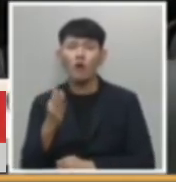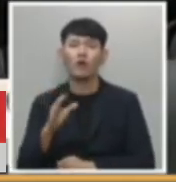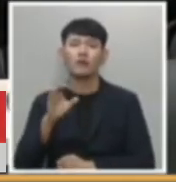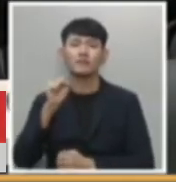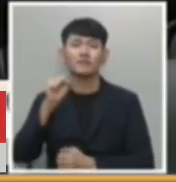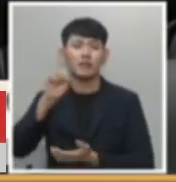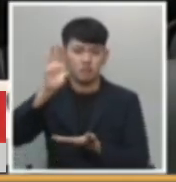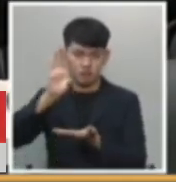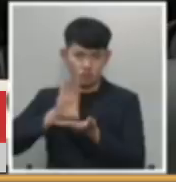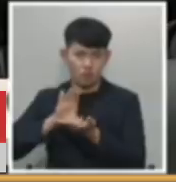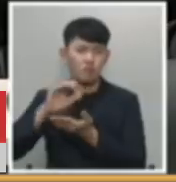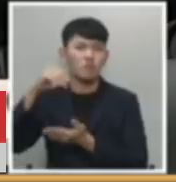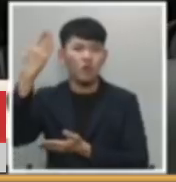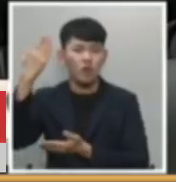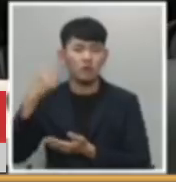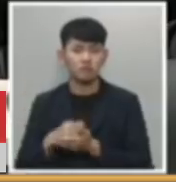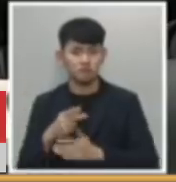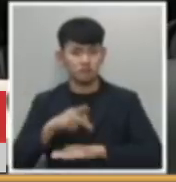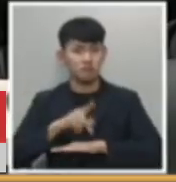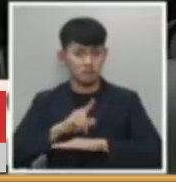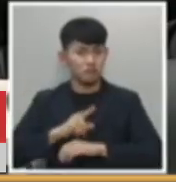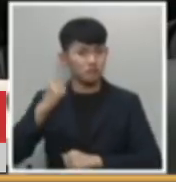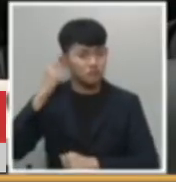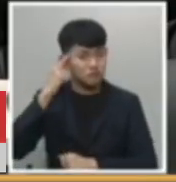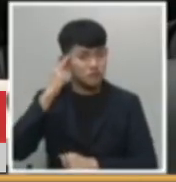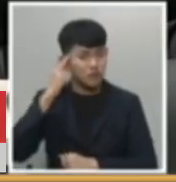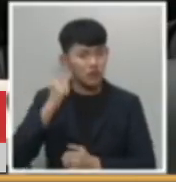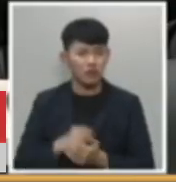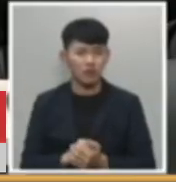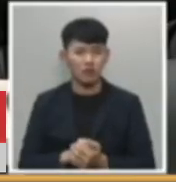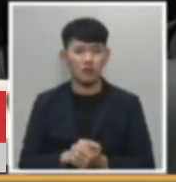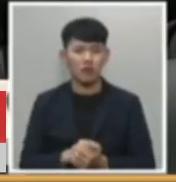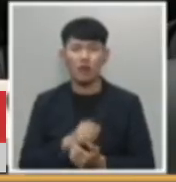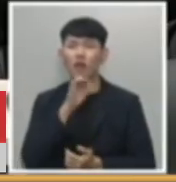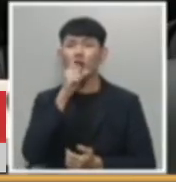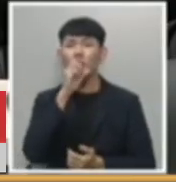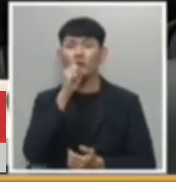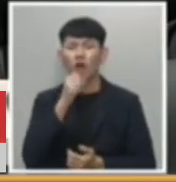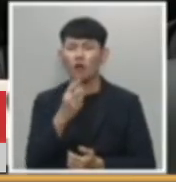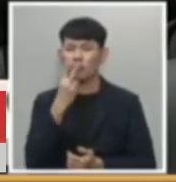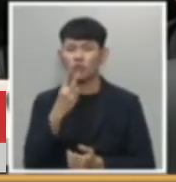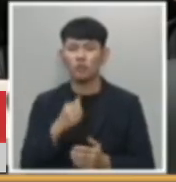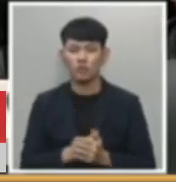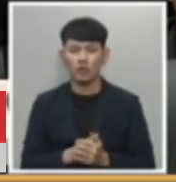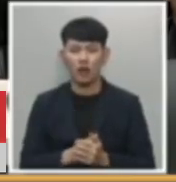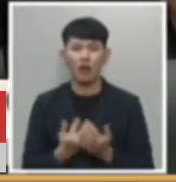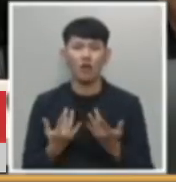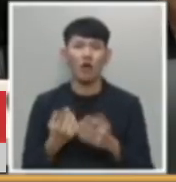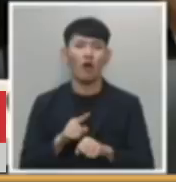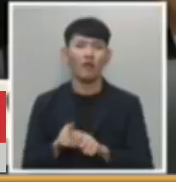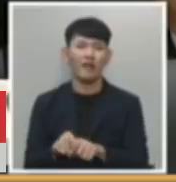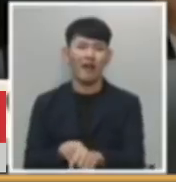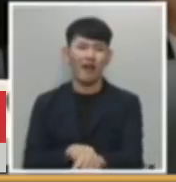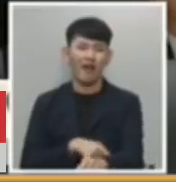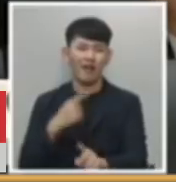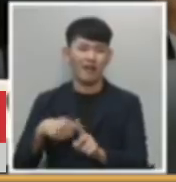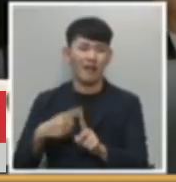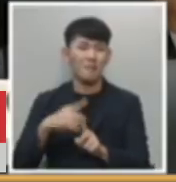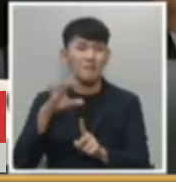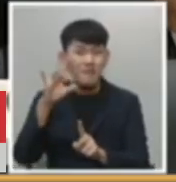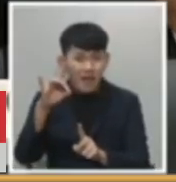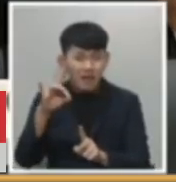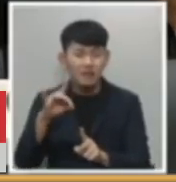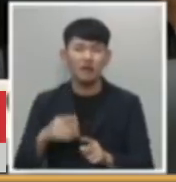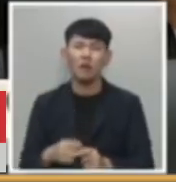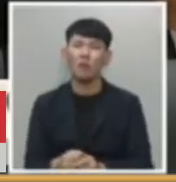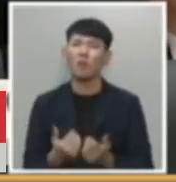ณท่านประธานทราบไหมครับส่งไปสำนักงบนะครับดึงเรื่องทีนึง8เดือนครับกว่าจะให้ความเห็นชอบงบประมาณเนี่ยแล้